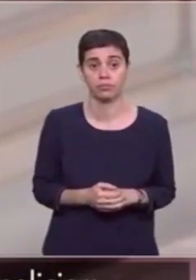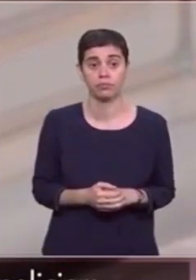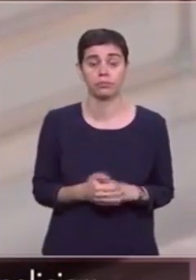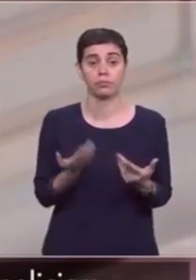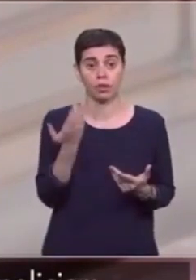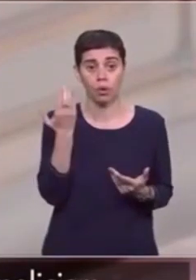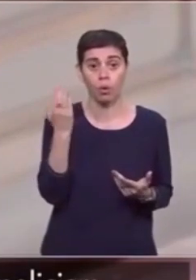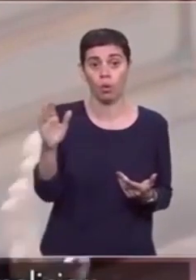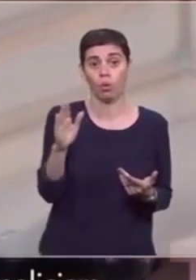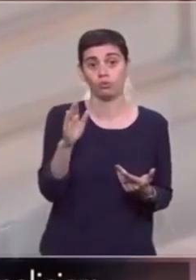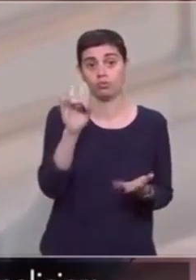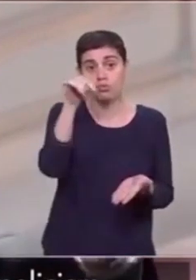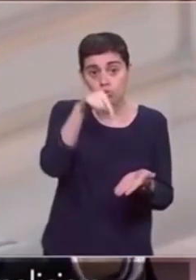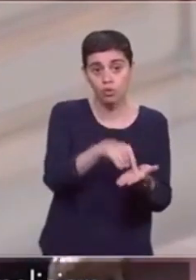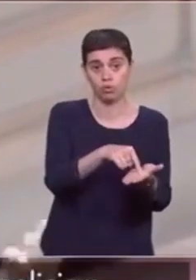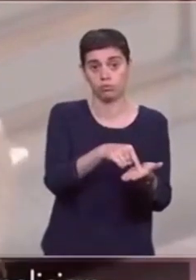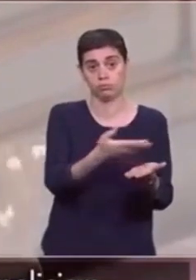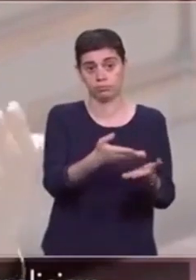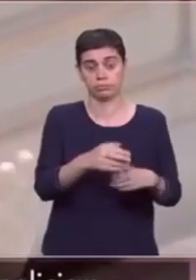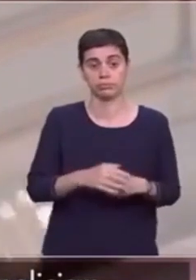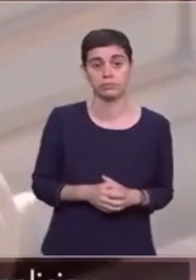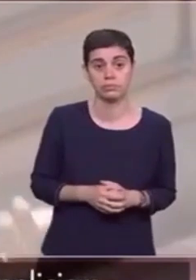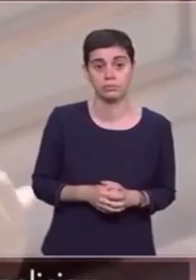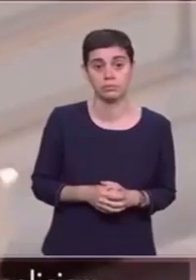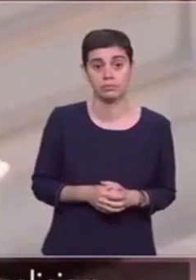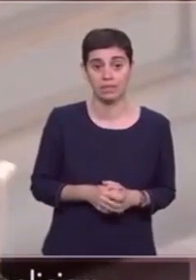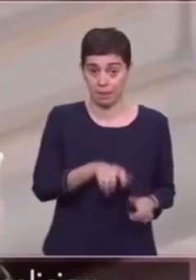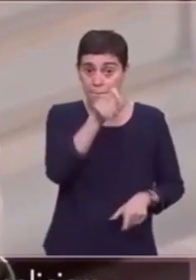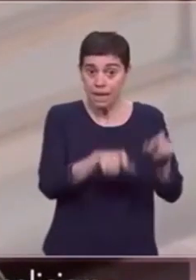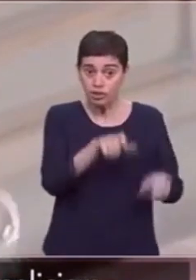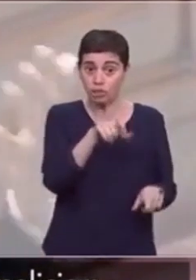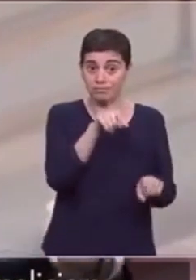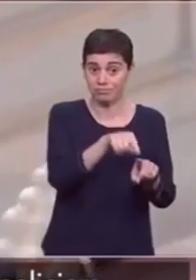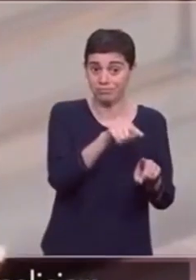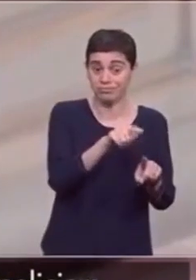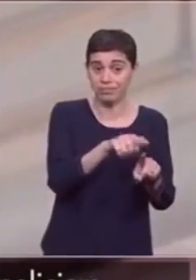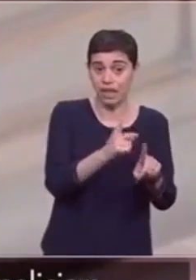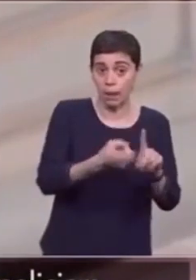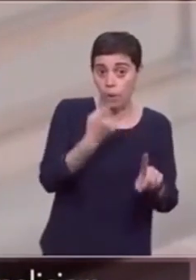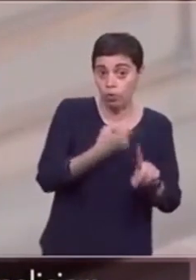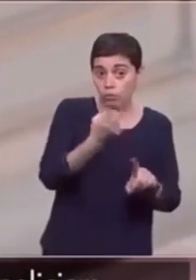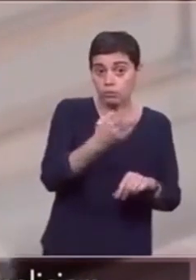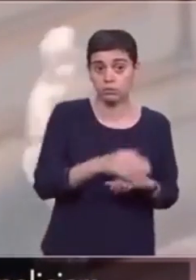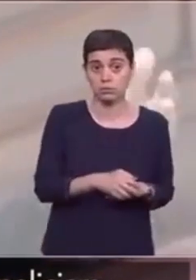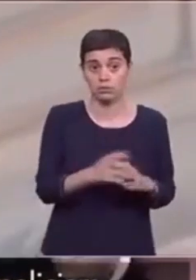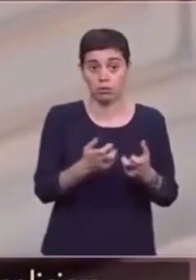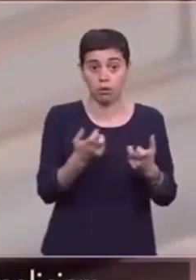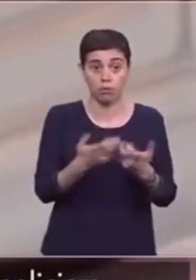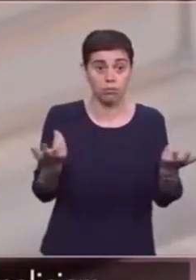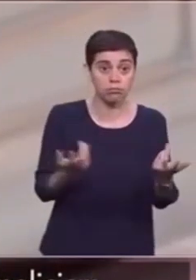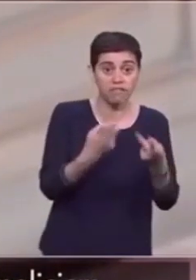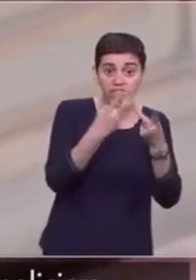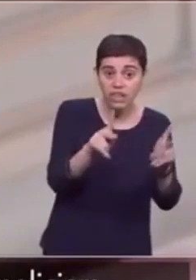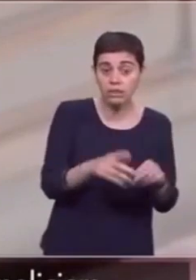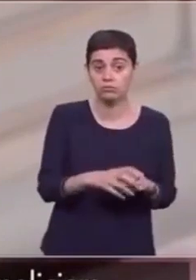dans d'autres territoires, la moindre implication d'acteurs qui sont des acteurs importants pour la sécurité, parfois certaines communes, parfois certains bailleurs, parfois certains